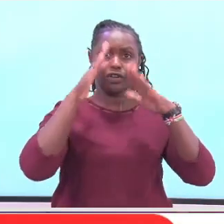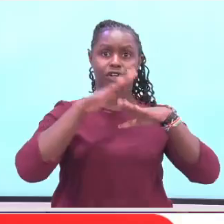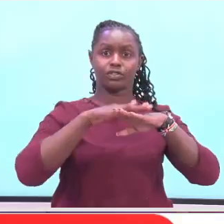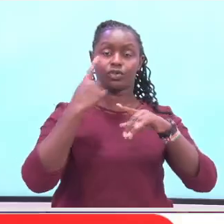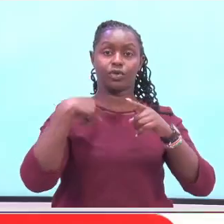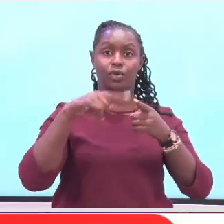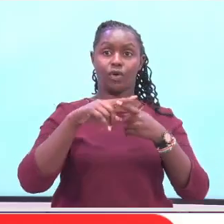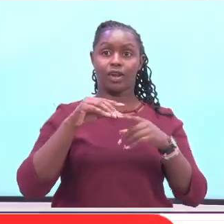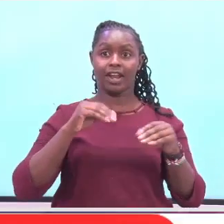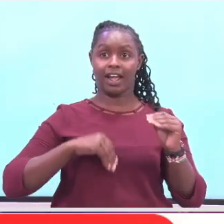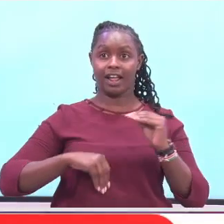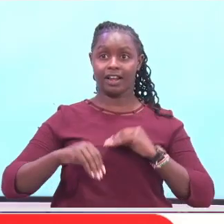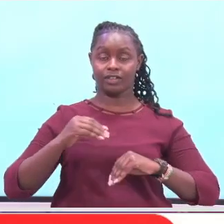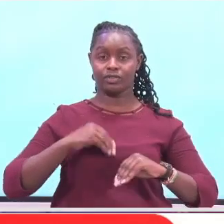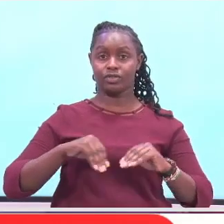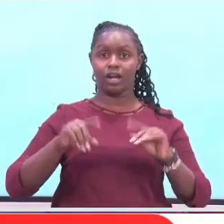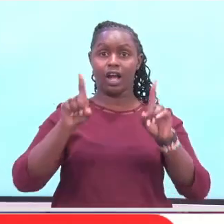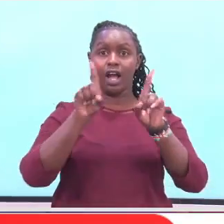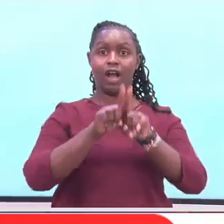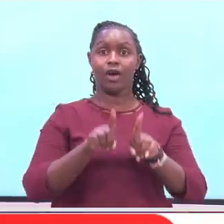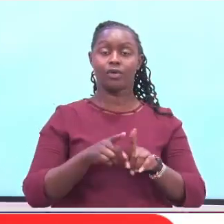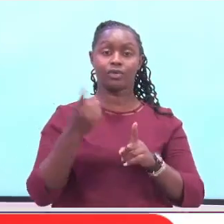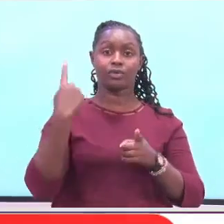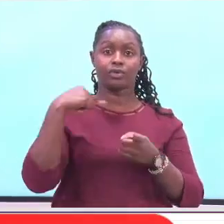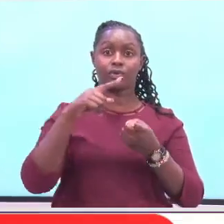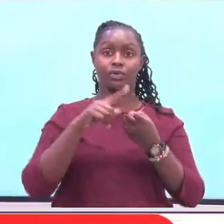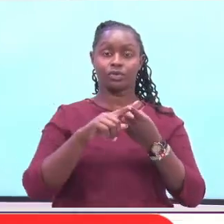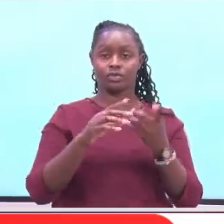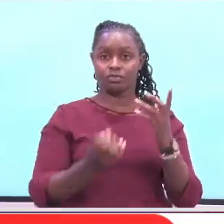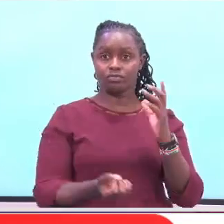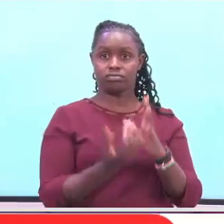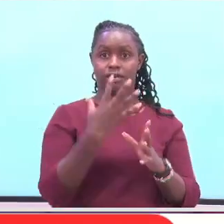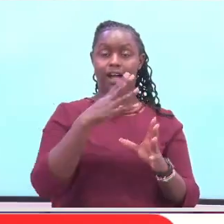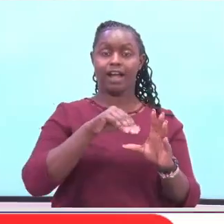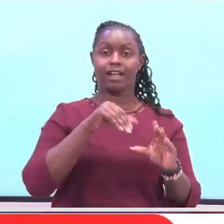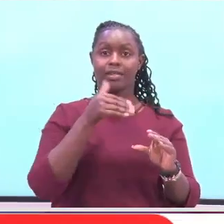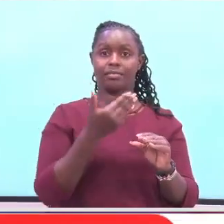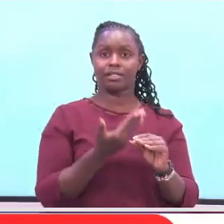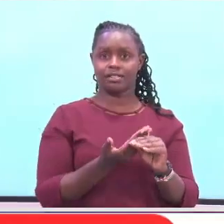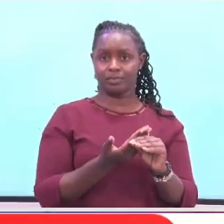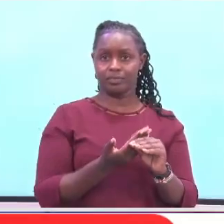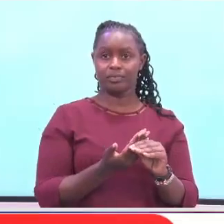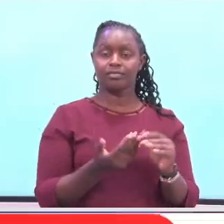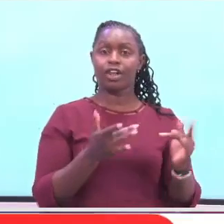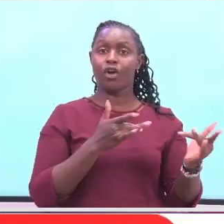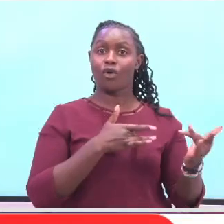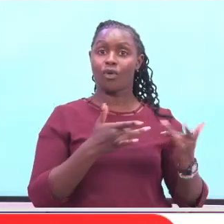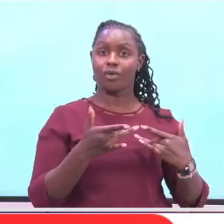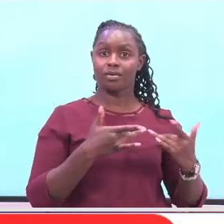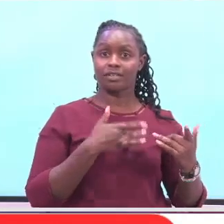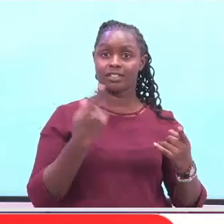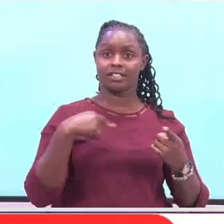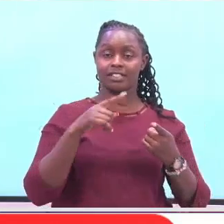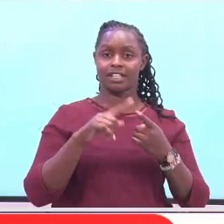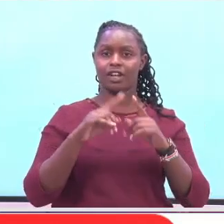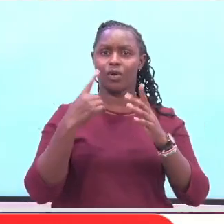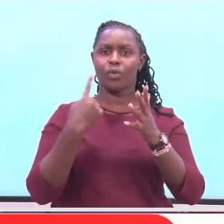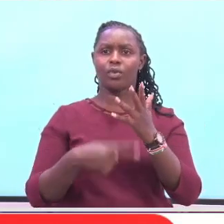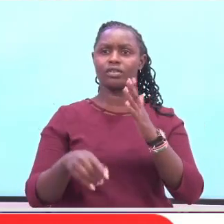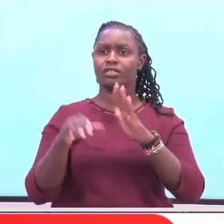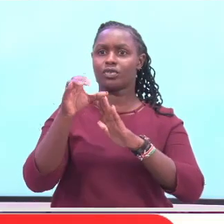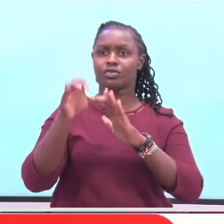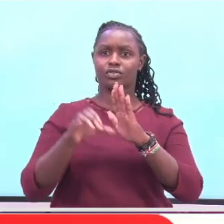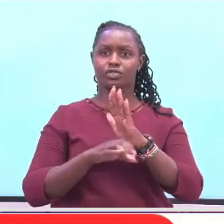uliopita, ukarabati wa mipaka na kuundwa kwa tume ya IEBC. Suala kuhusu hazina ya kikatiba likiwa la